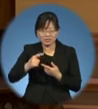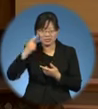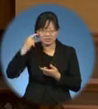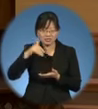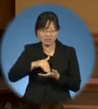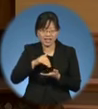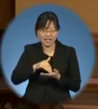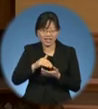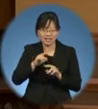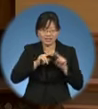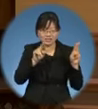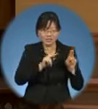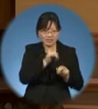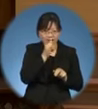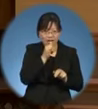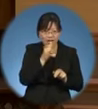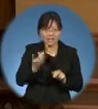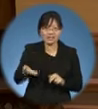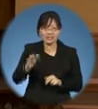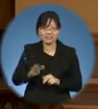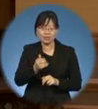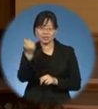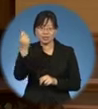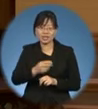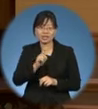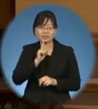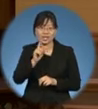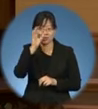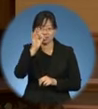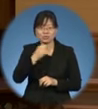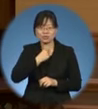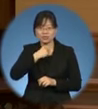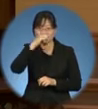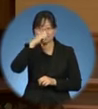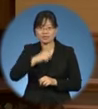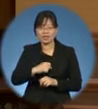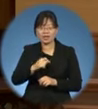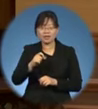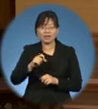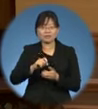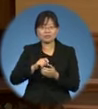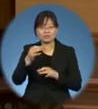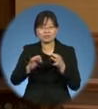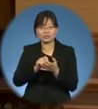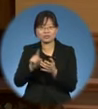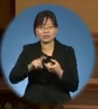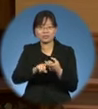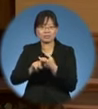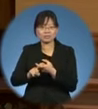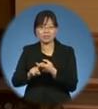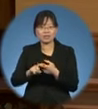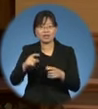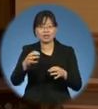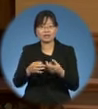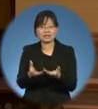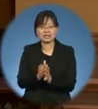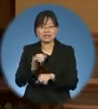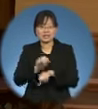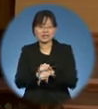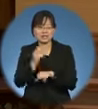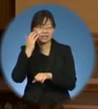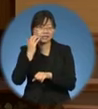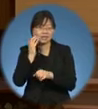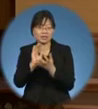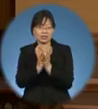내친 김에 좀 전문 얘기가 될 수 있지만 몇 가지 더 짚자고요. 그러니까 우리 프로축구 연맹 또 프로 구단들이 잘해서 이게 대한민국